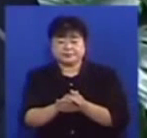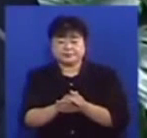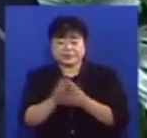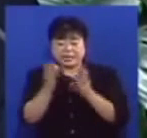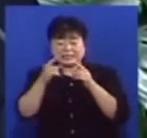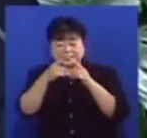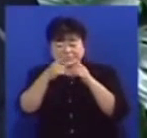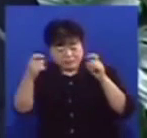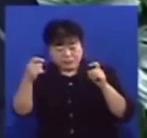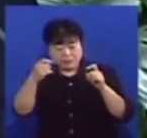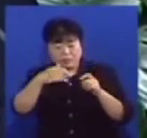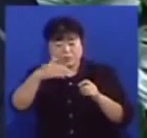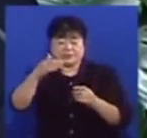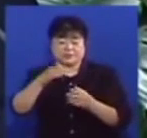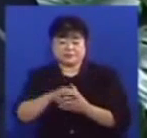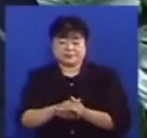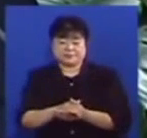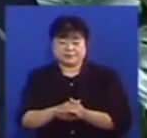아이성으로